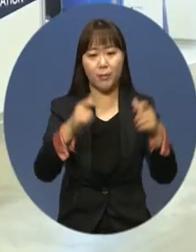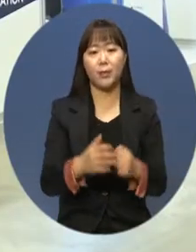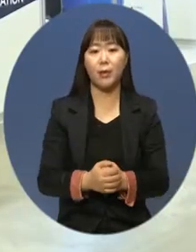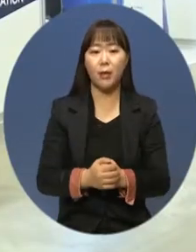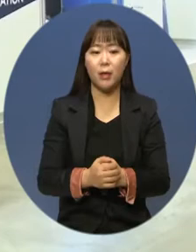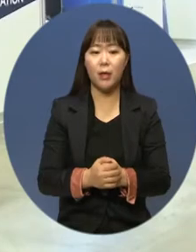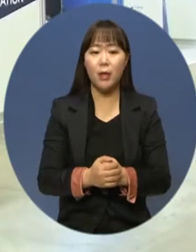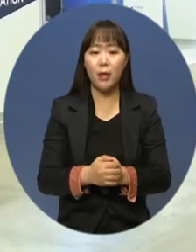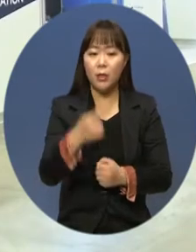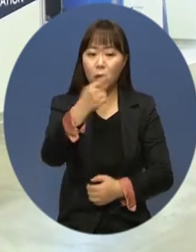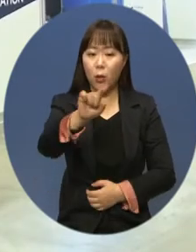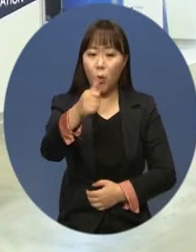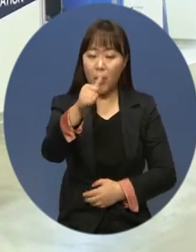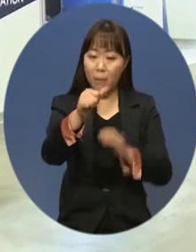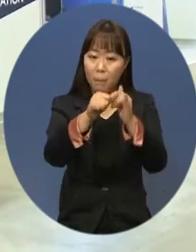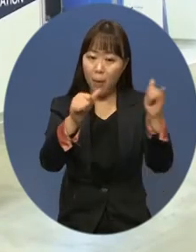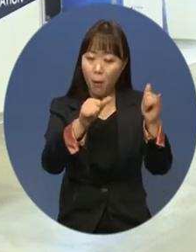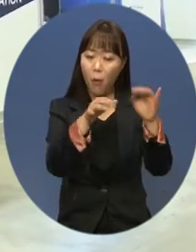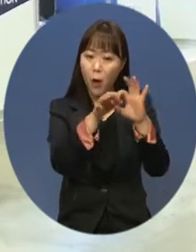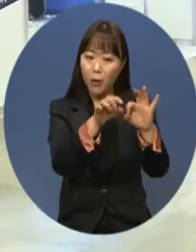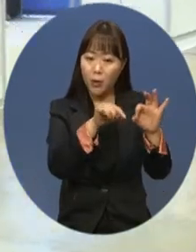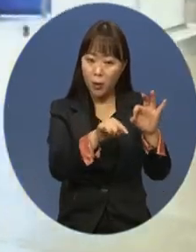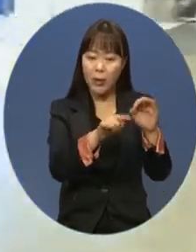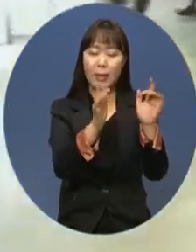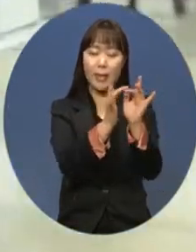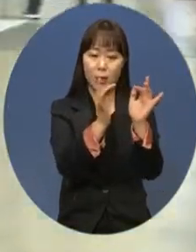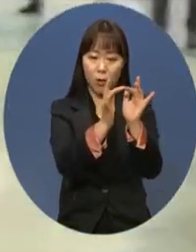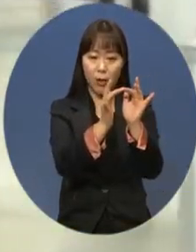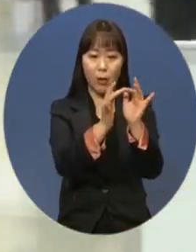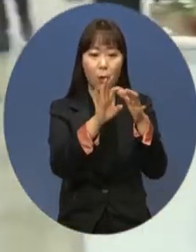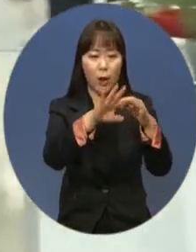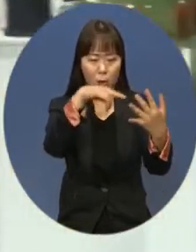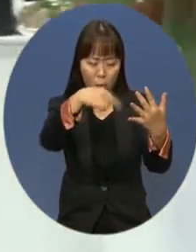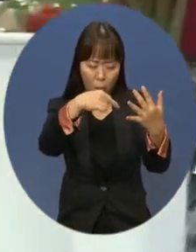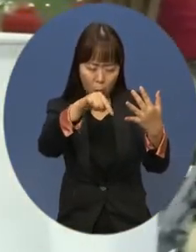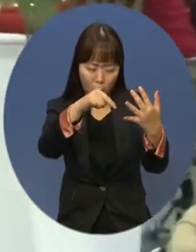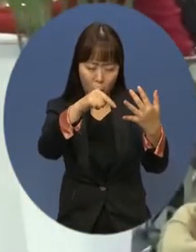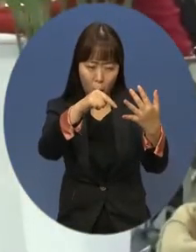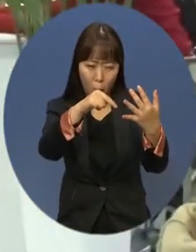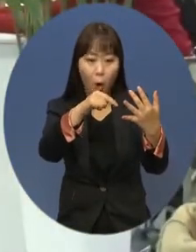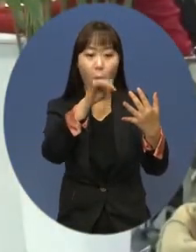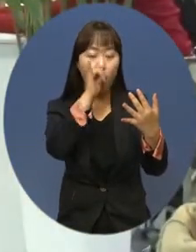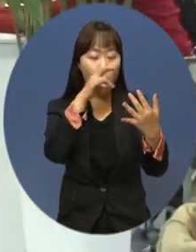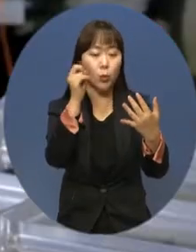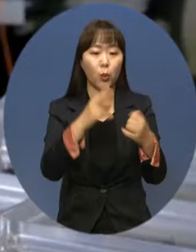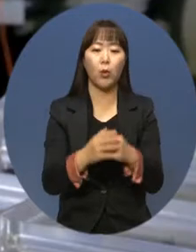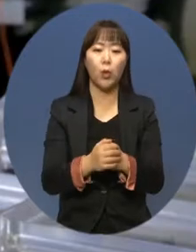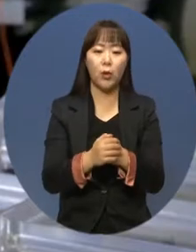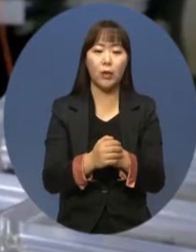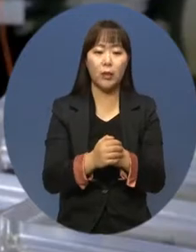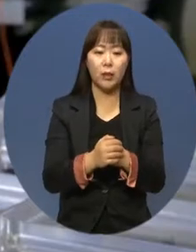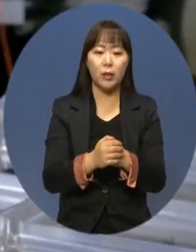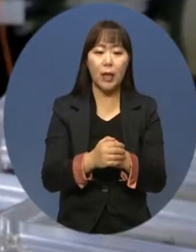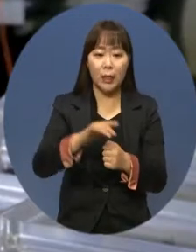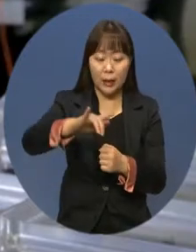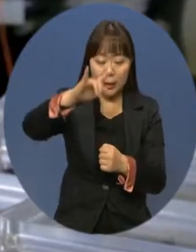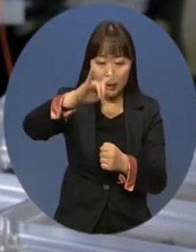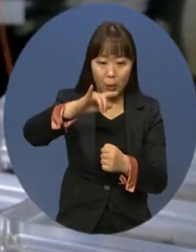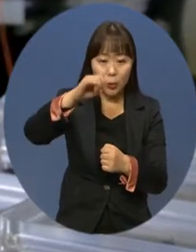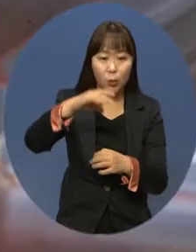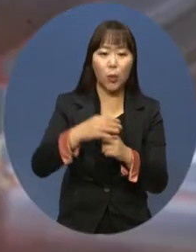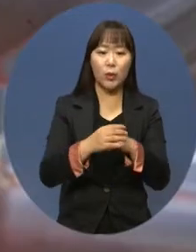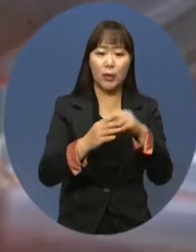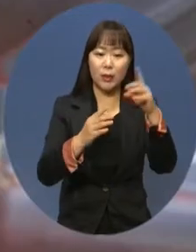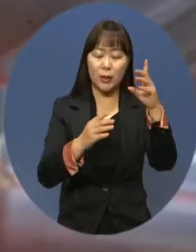예비창업자 1500명의 대상으로 온라인 창업 교육을 상시적으로 실시하고 드론과 3d 프린터 과정 등